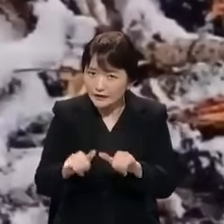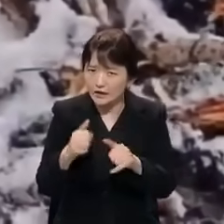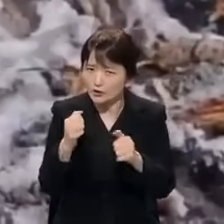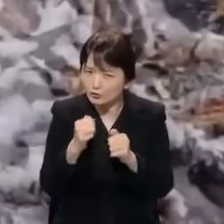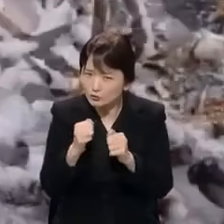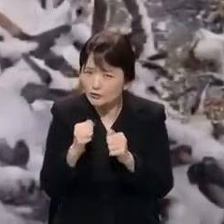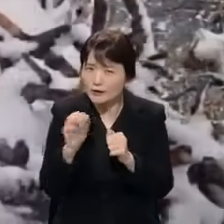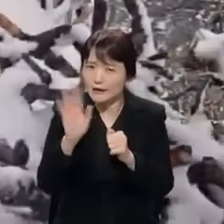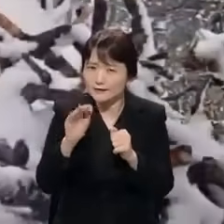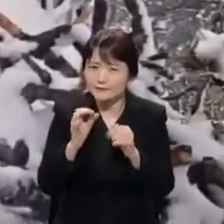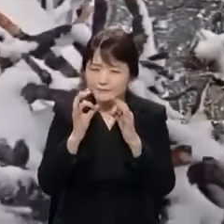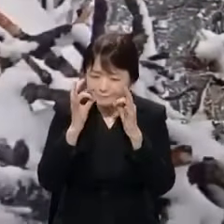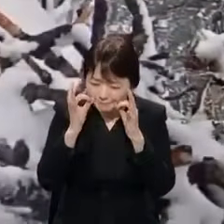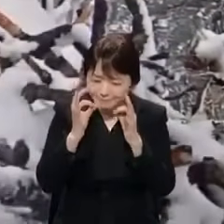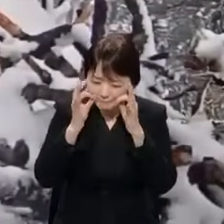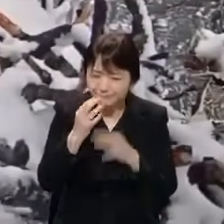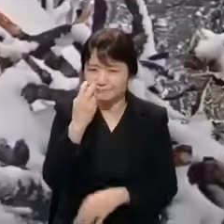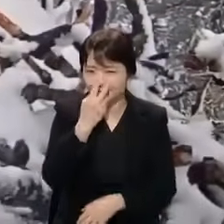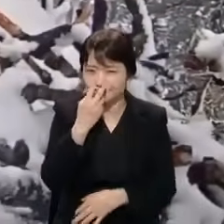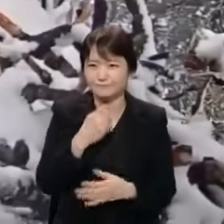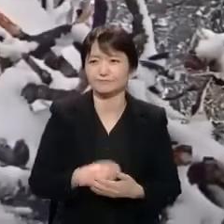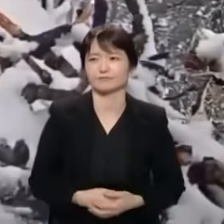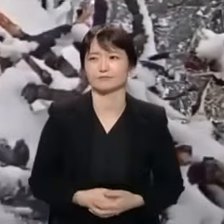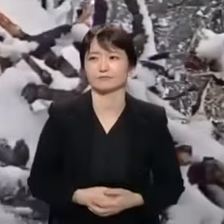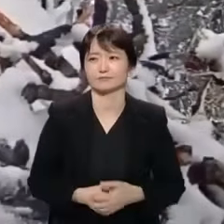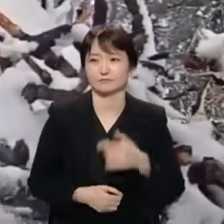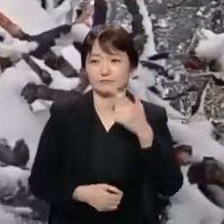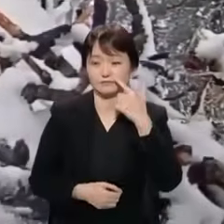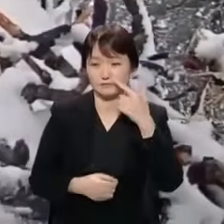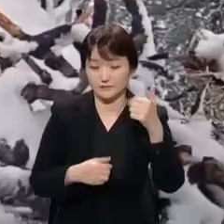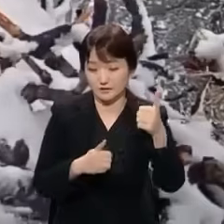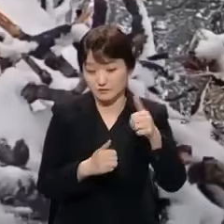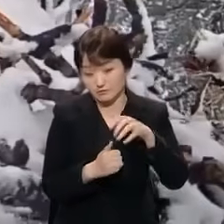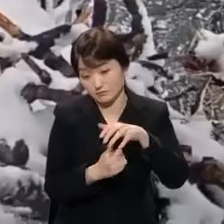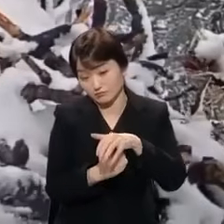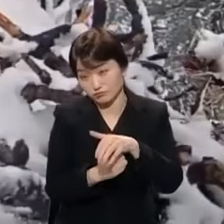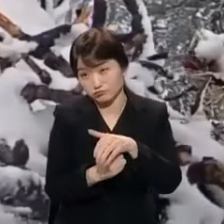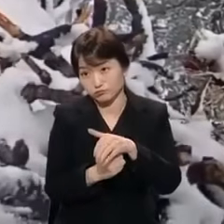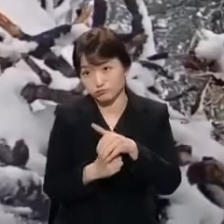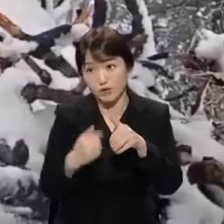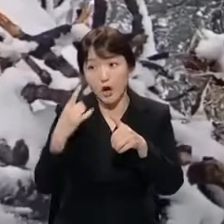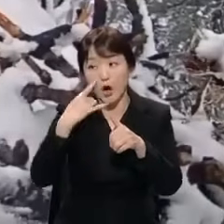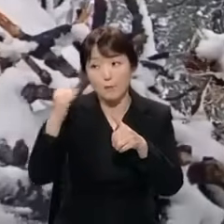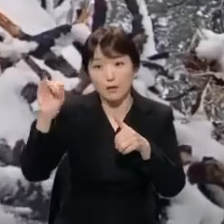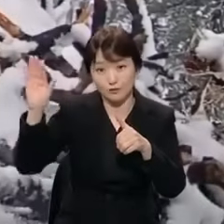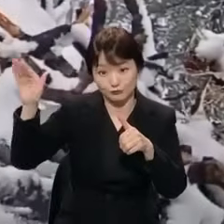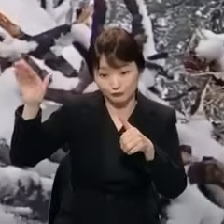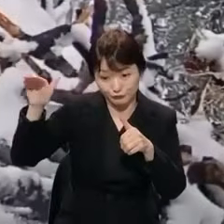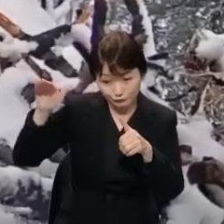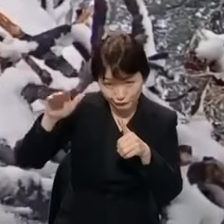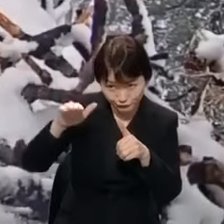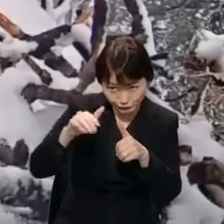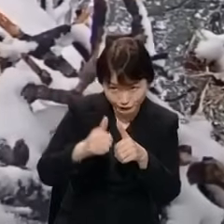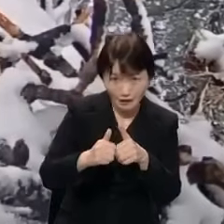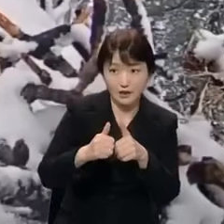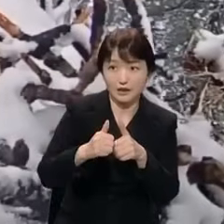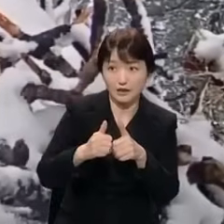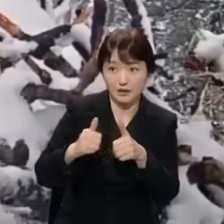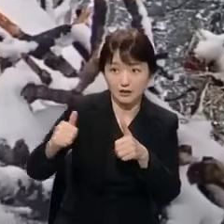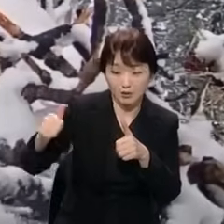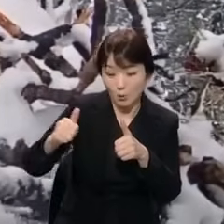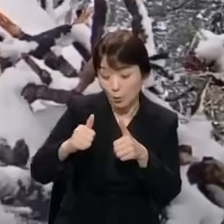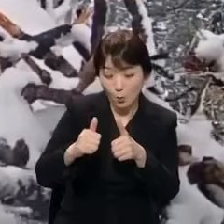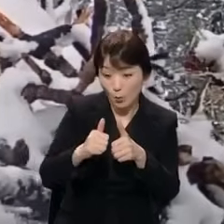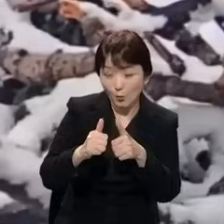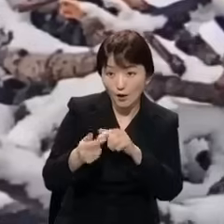않을까 아주 지극정성으로 돌보는 모습인데요. 한참을 품고 있던 아빠 독수리 위로 엄마 독수리가 날아옵니다. 자, 이제 엄마가 품을